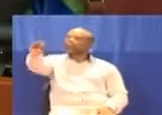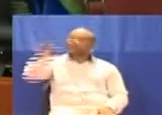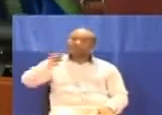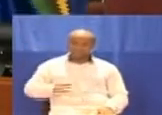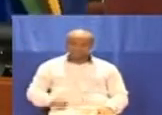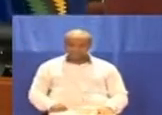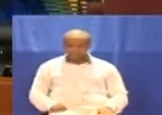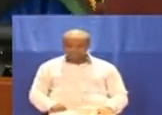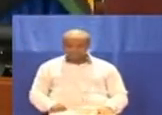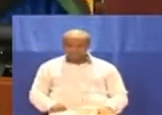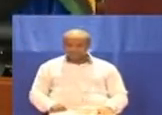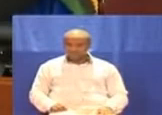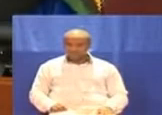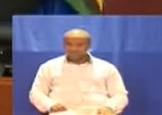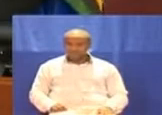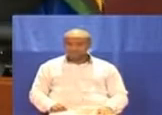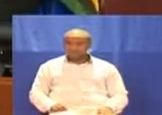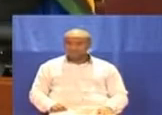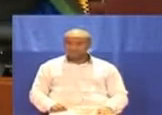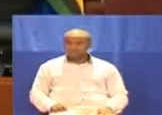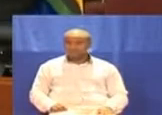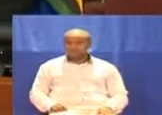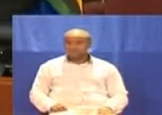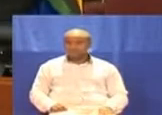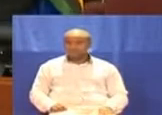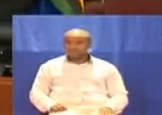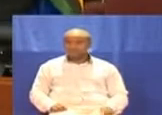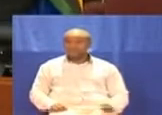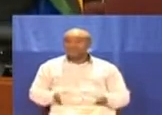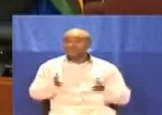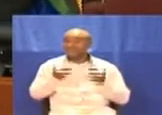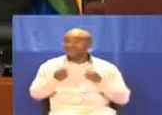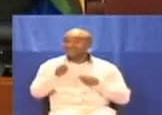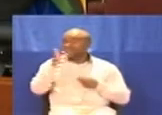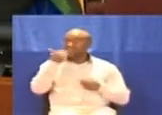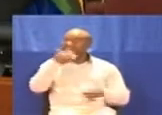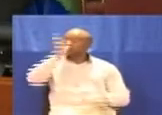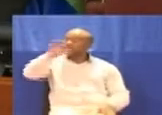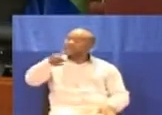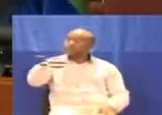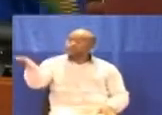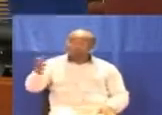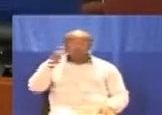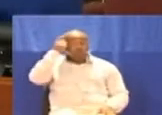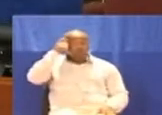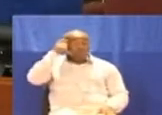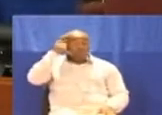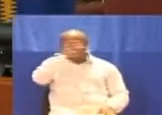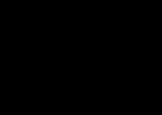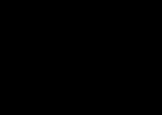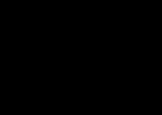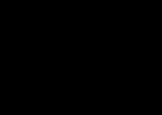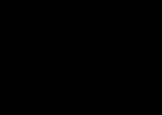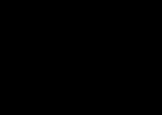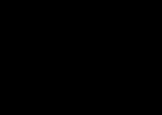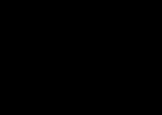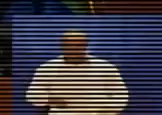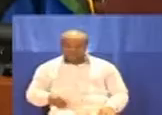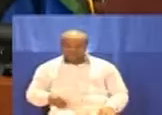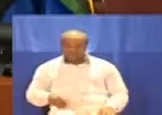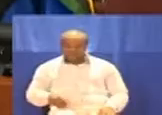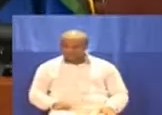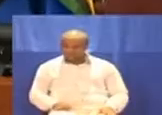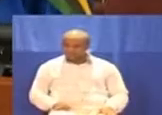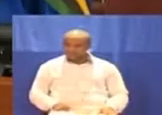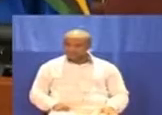hesabu ya probability. Kwa hiyo hesabu inapokuwa ndogo namna hiyo, si bora uache tu alipoendelee basi.